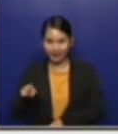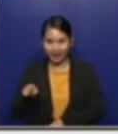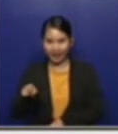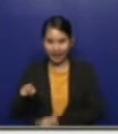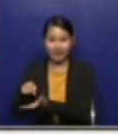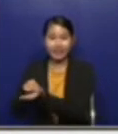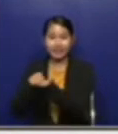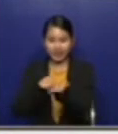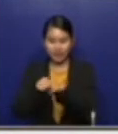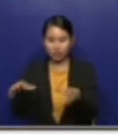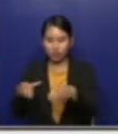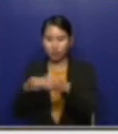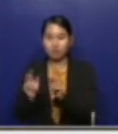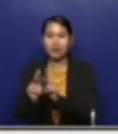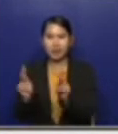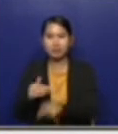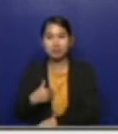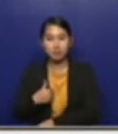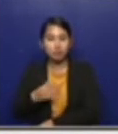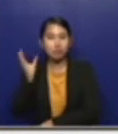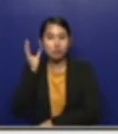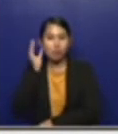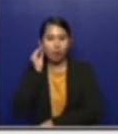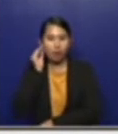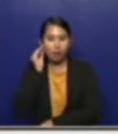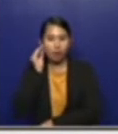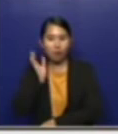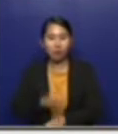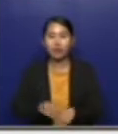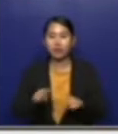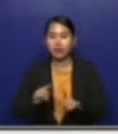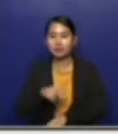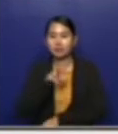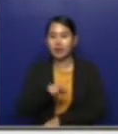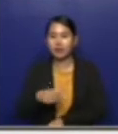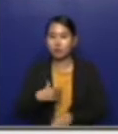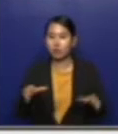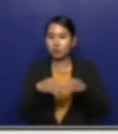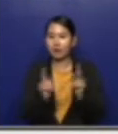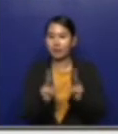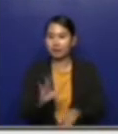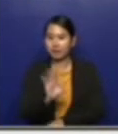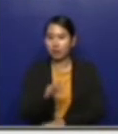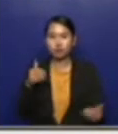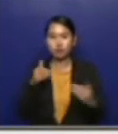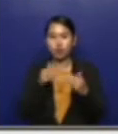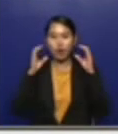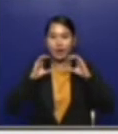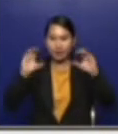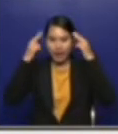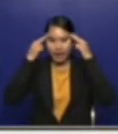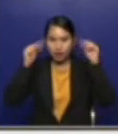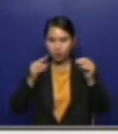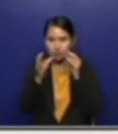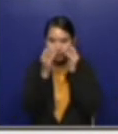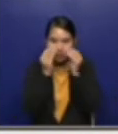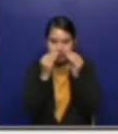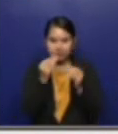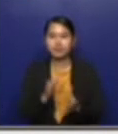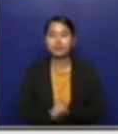ให้ตั้งวิสามัญผมฟังมาอย่างนั้นนะแต่พวกผมไม่ตั้งนะให้รัฐบาลฟังสองแนวท